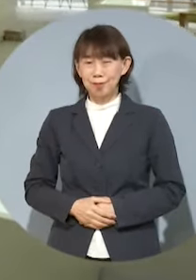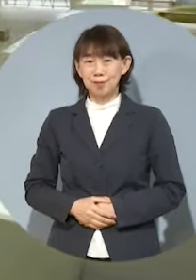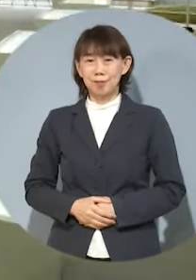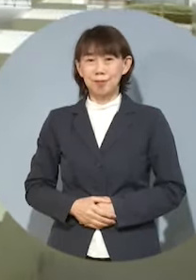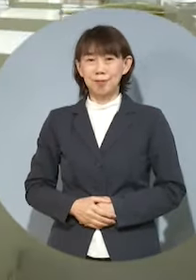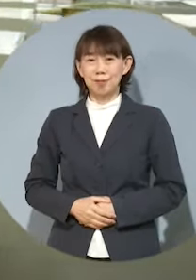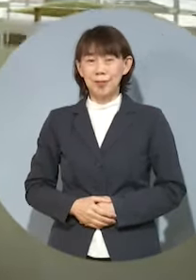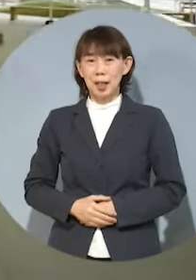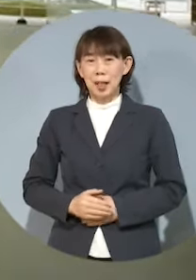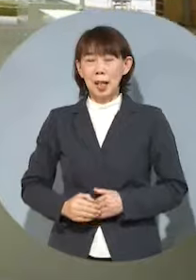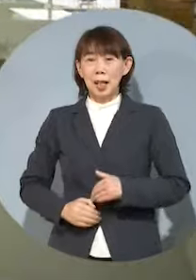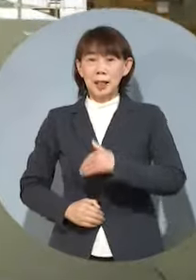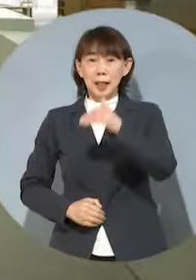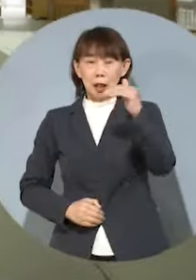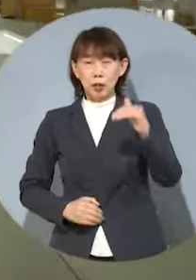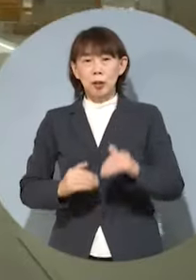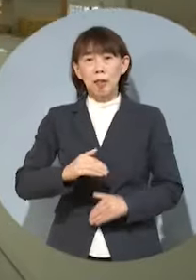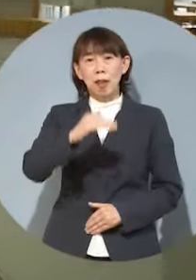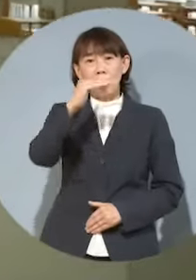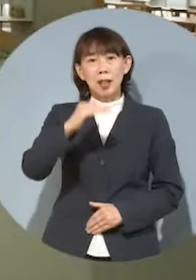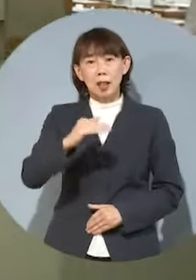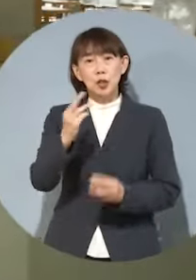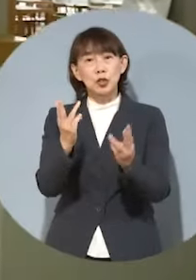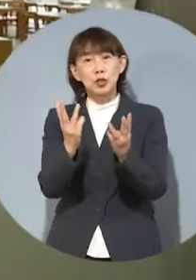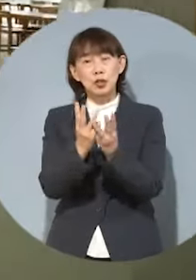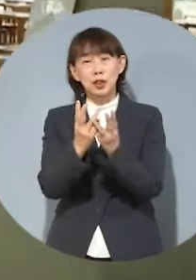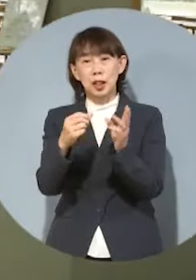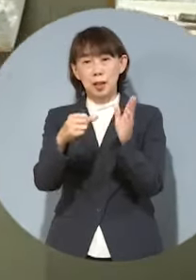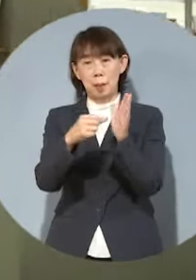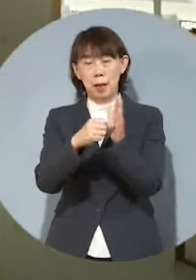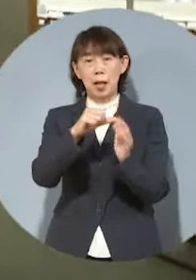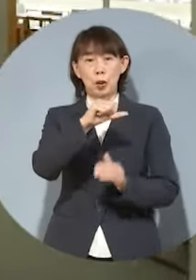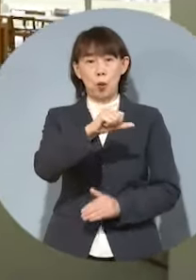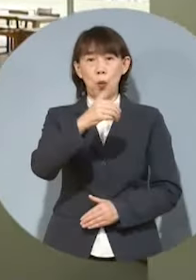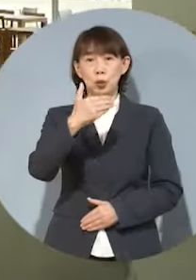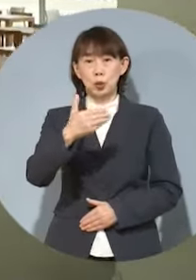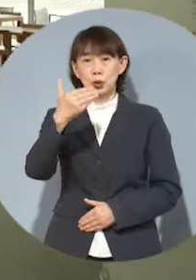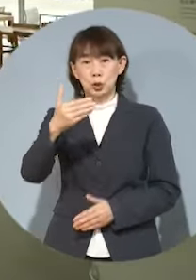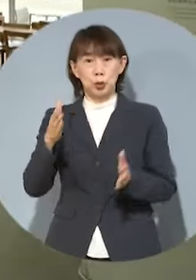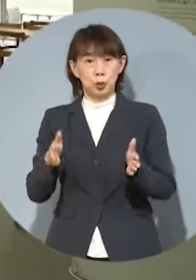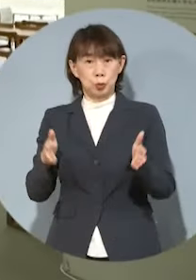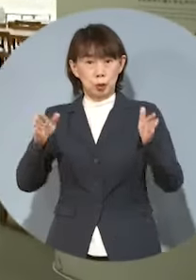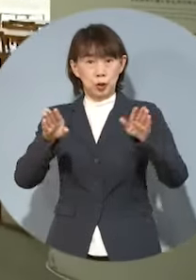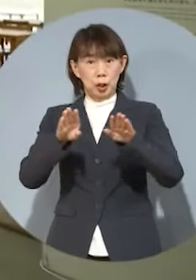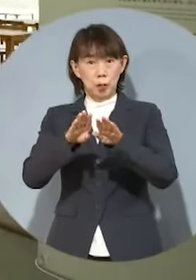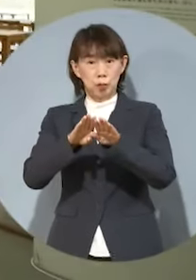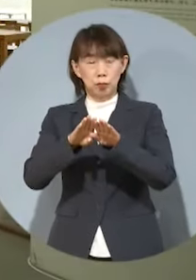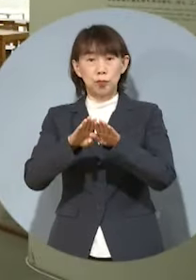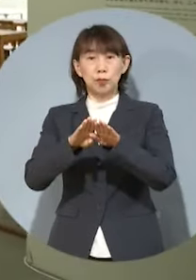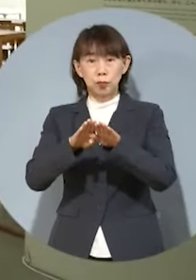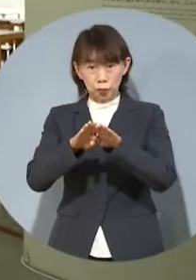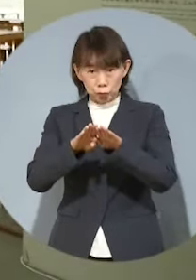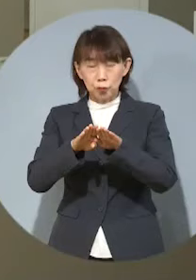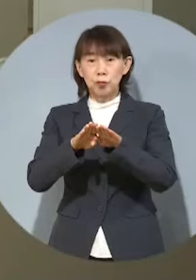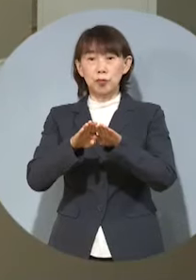高尾山の標高から名前を取った高尾599ミュージアム。